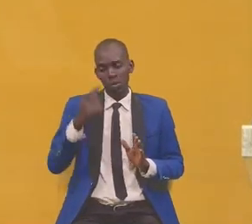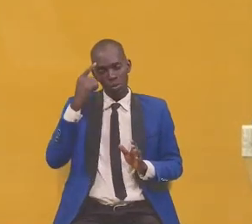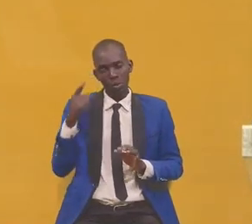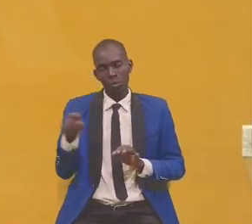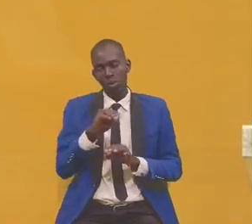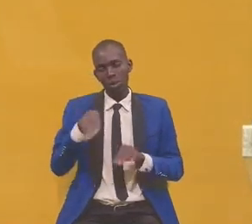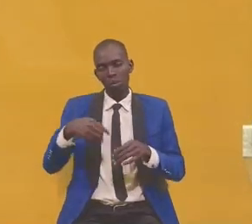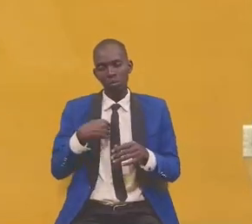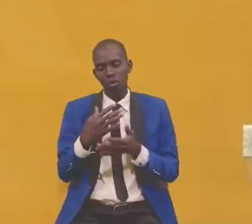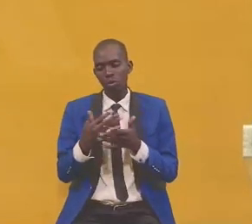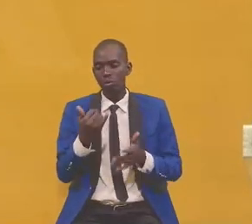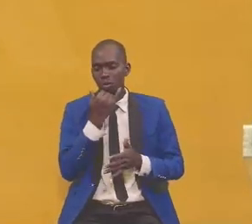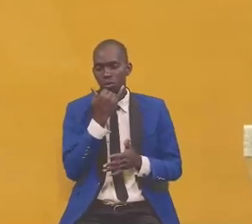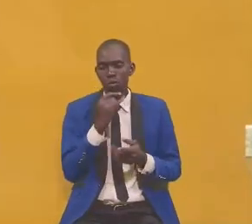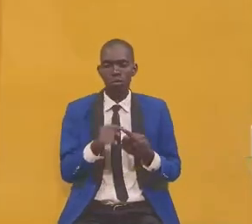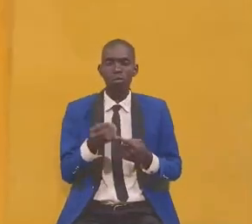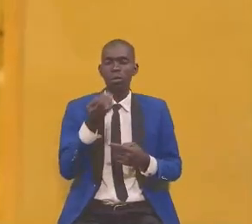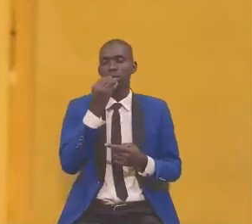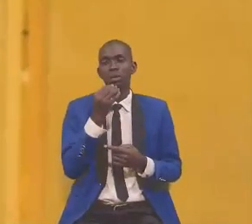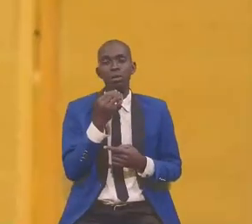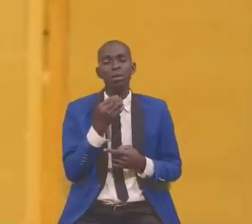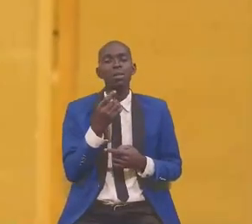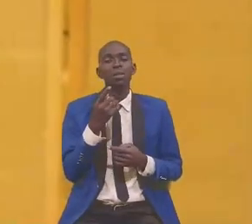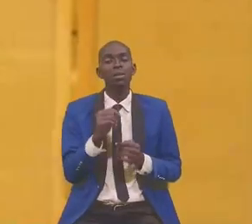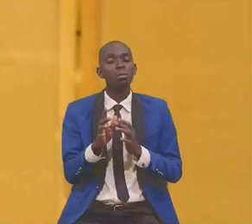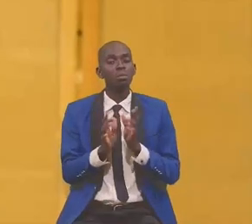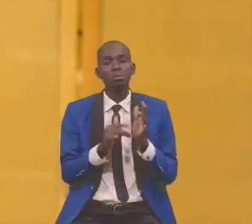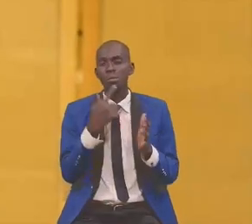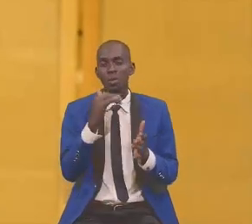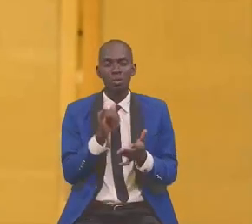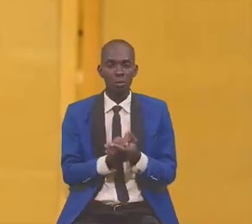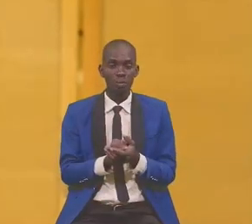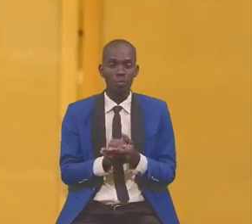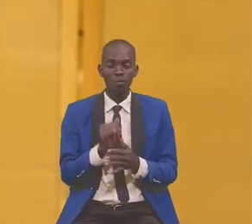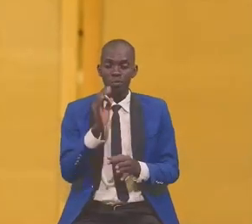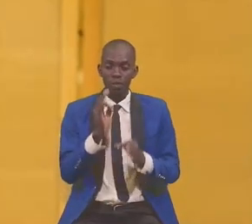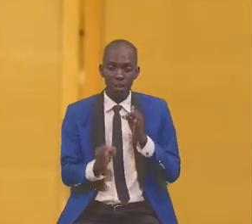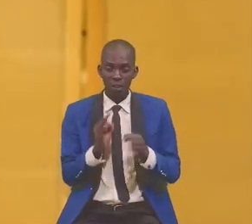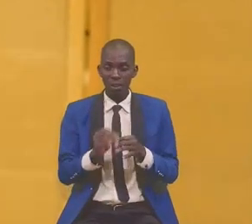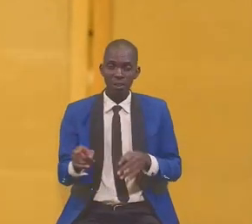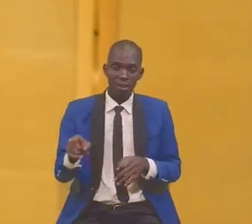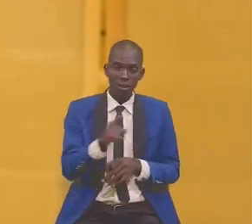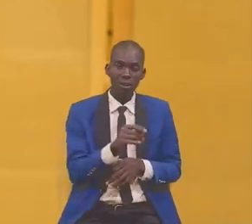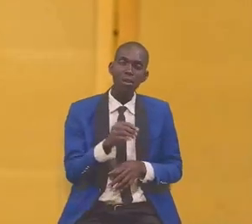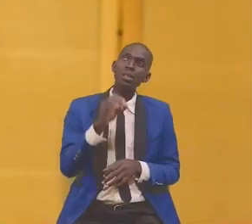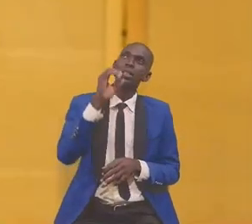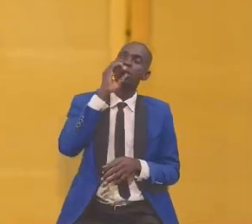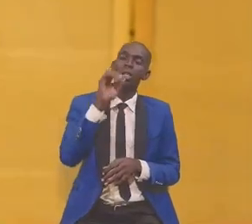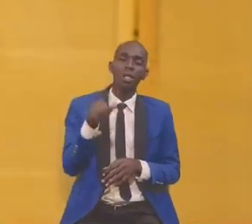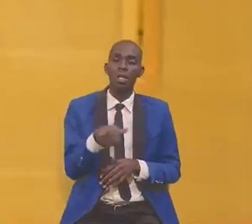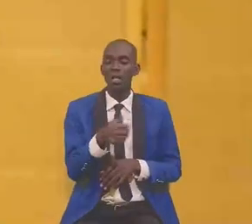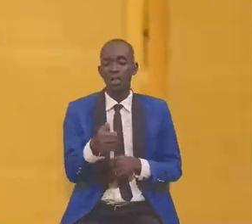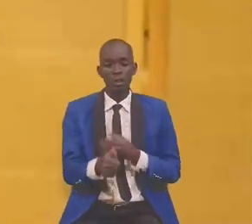connais pas les Écritures. Il dit, s'ils boivent quelque breuvage mortel, par